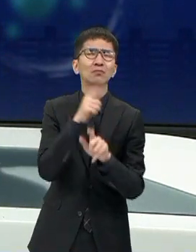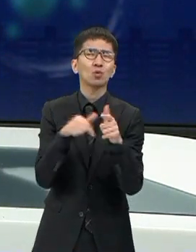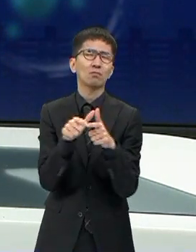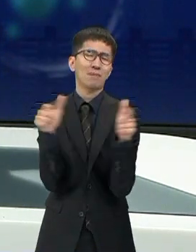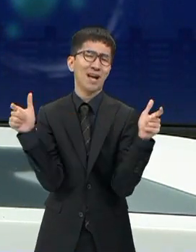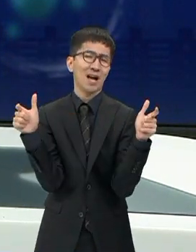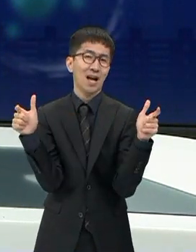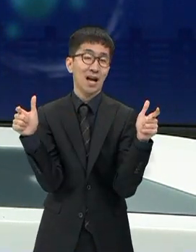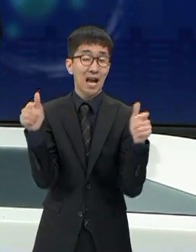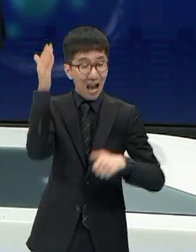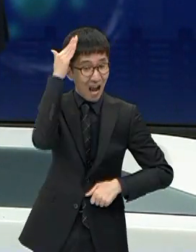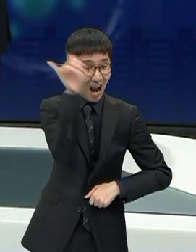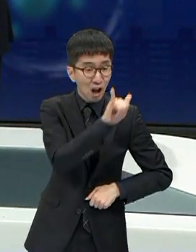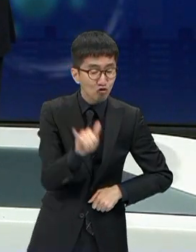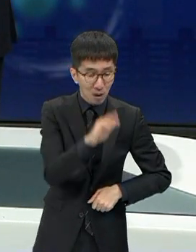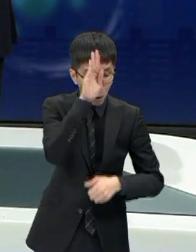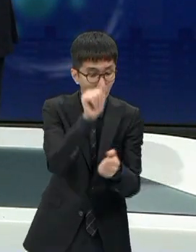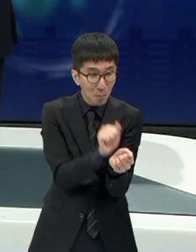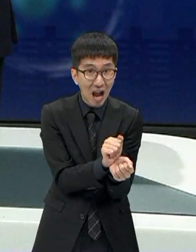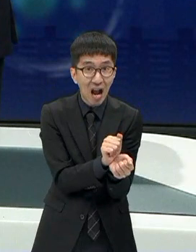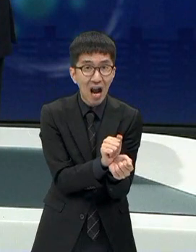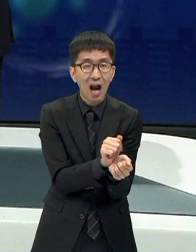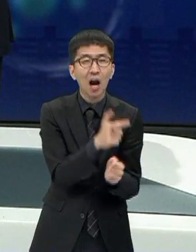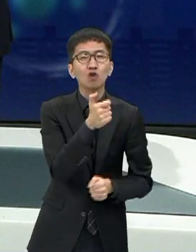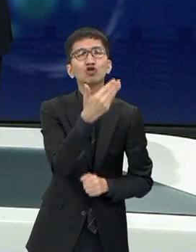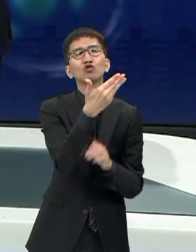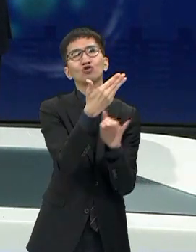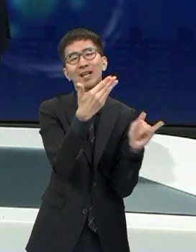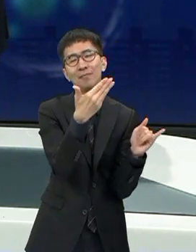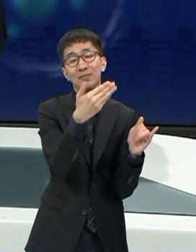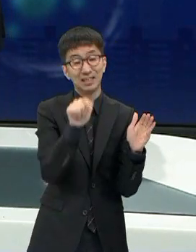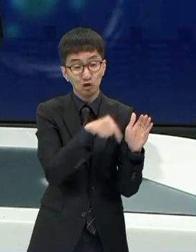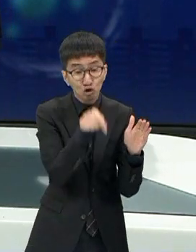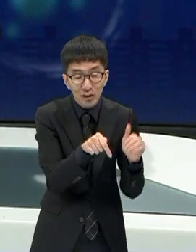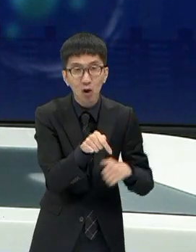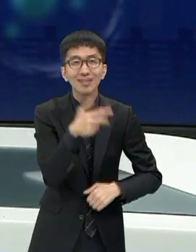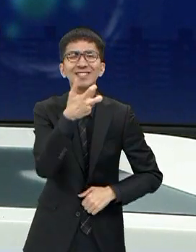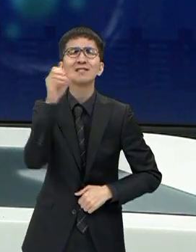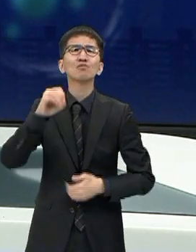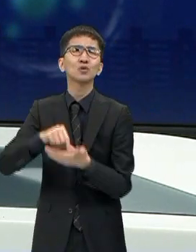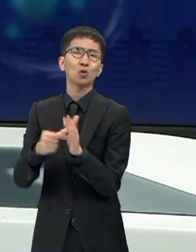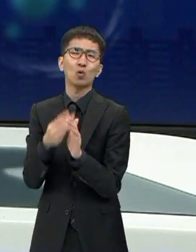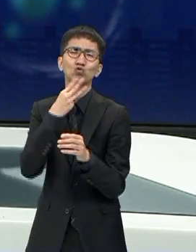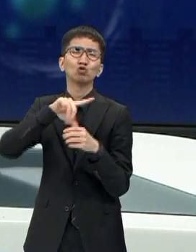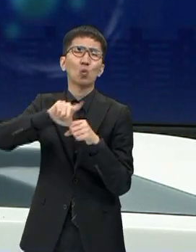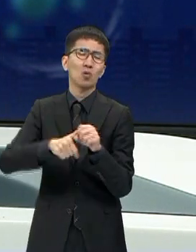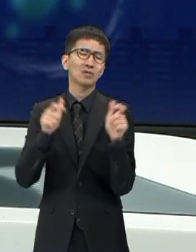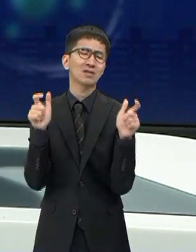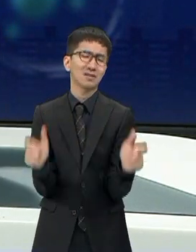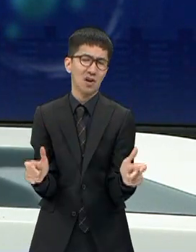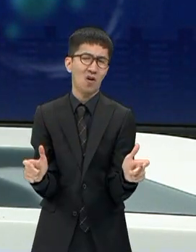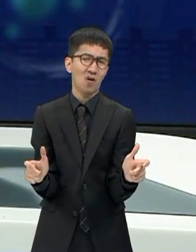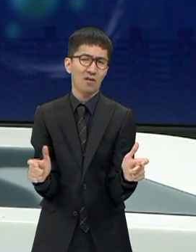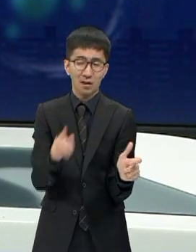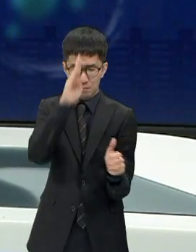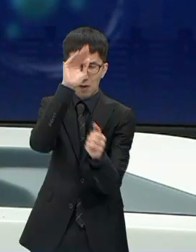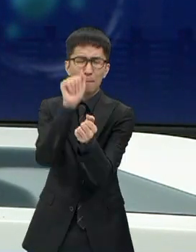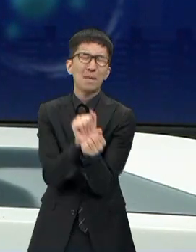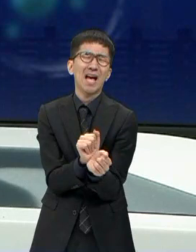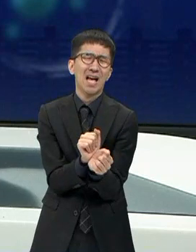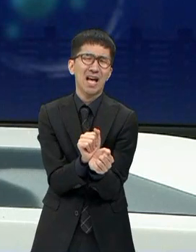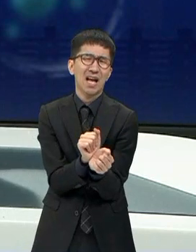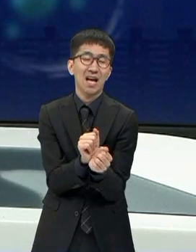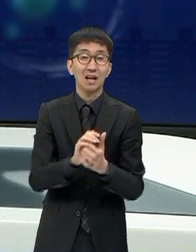국내에서 감염된 사람이 69명 입니다 그런데 70퍼센트 이상은 수도권에서 나온